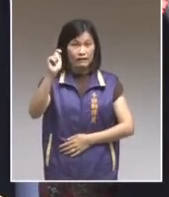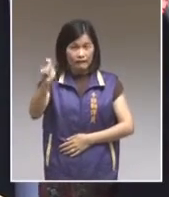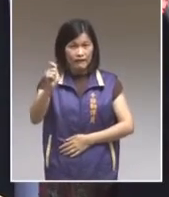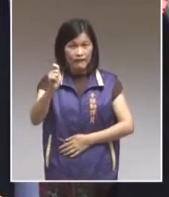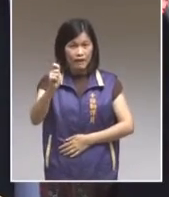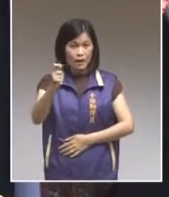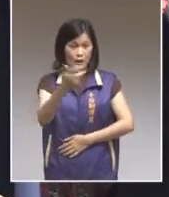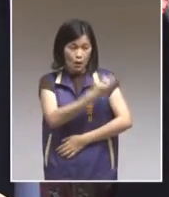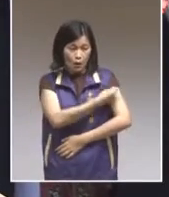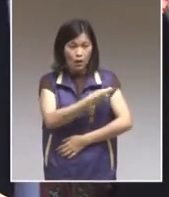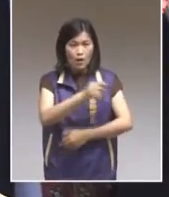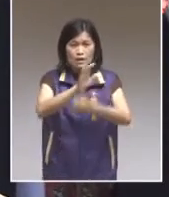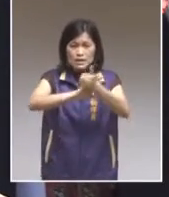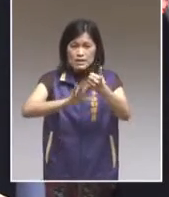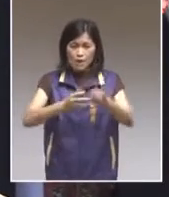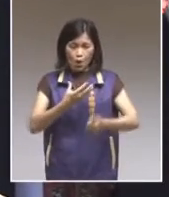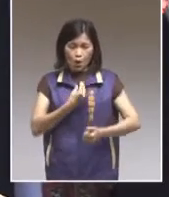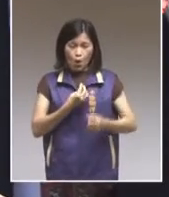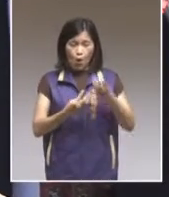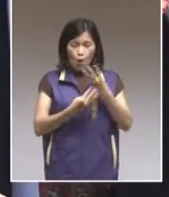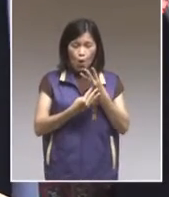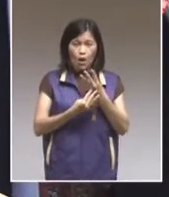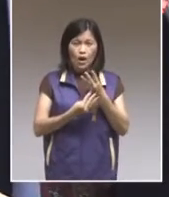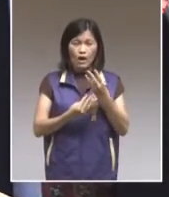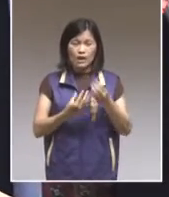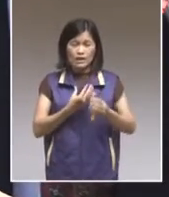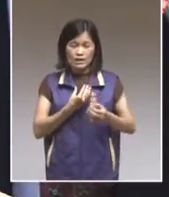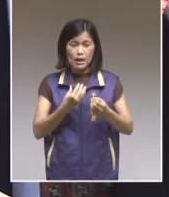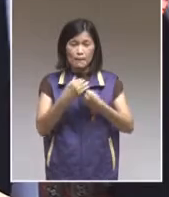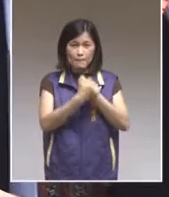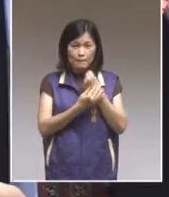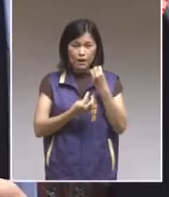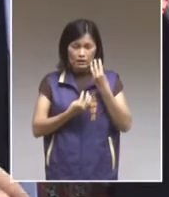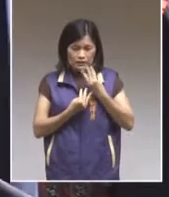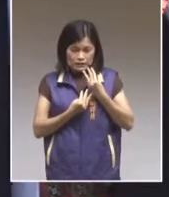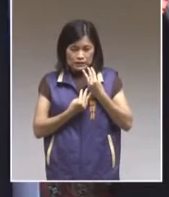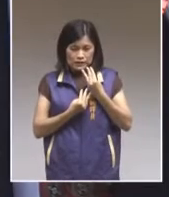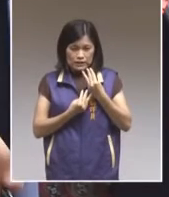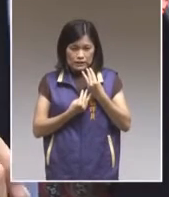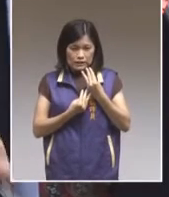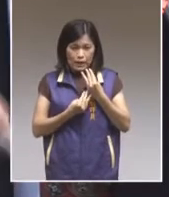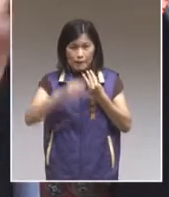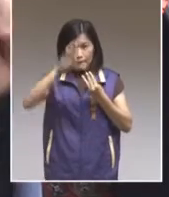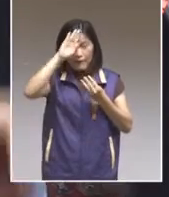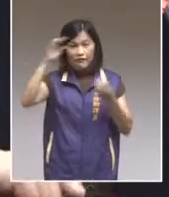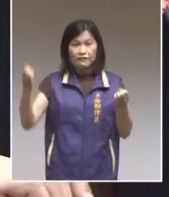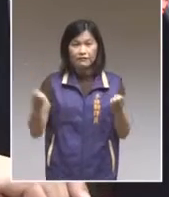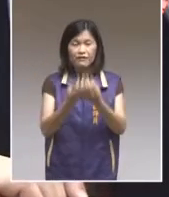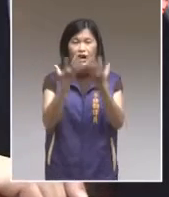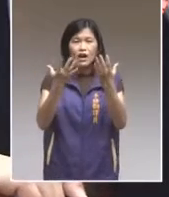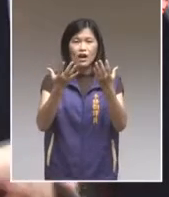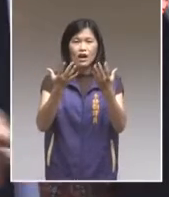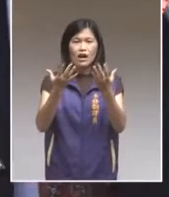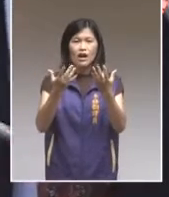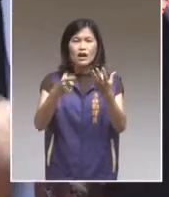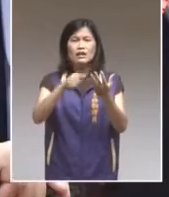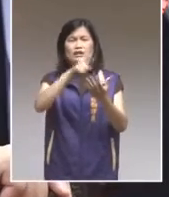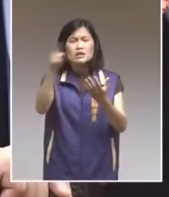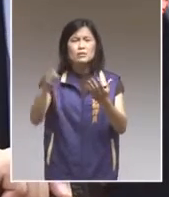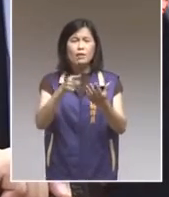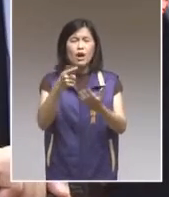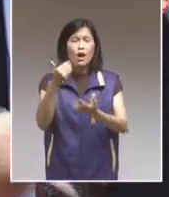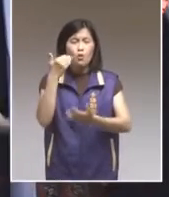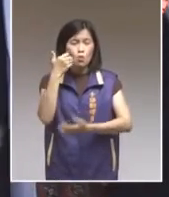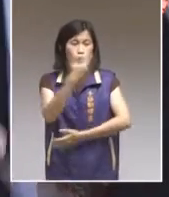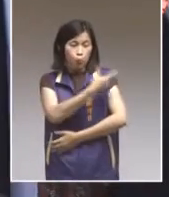致心肌炎跟心包膜炎发病的几率远远低于你没有打疫苗得到新